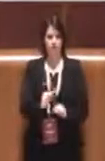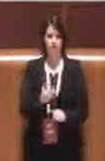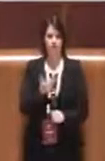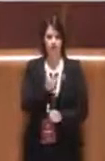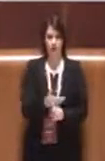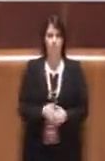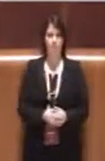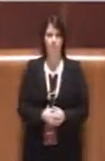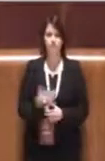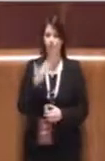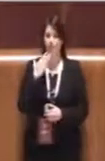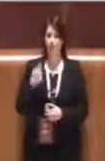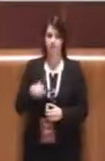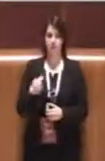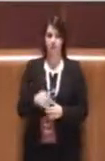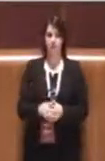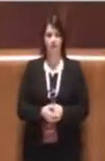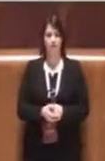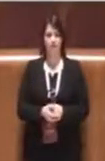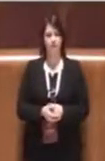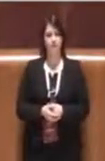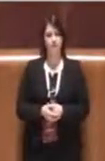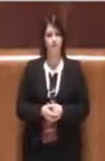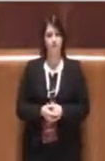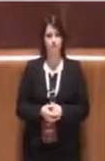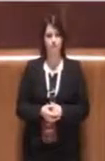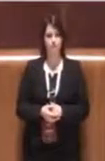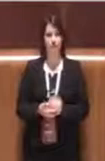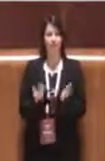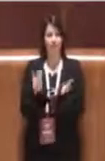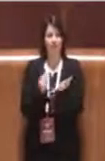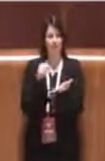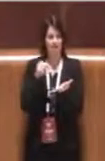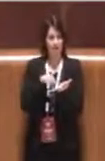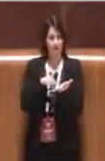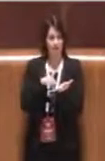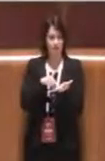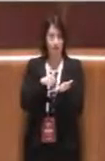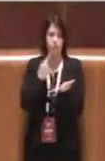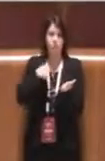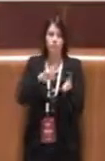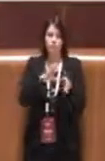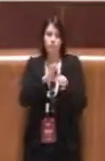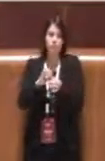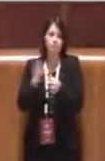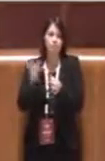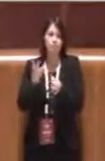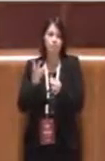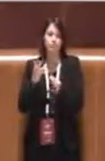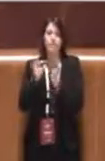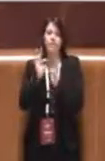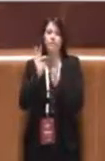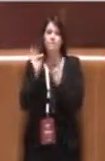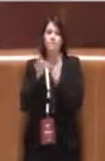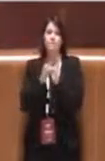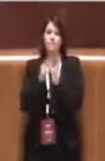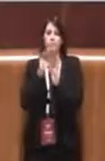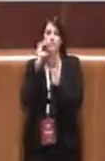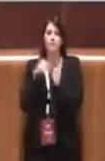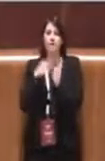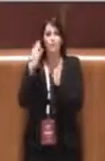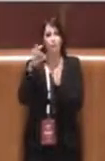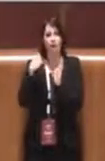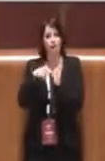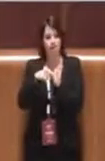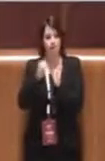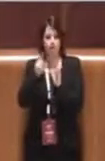Grazie Presidente. In questo caso ci riferiamo ai punti verde qualità, un altro tema che abbiamo trattato in Commissione